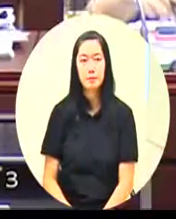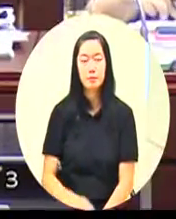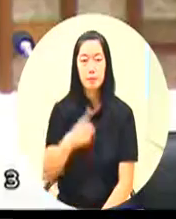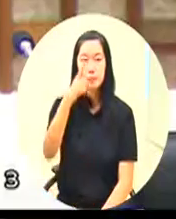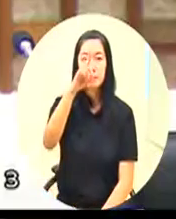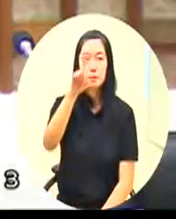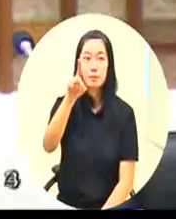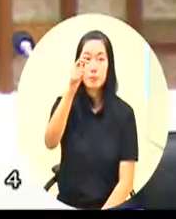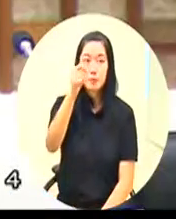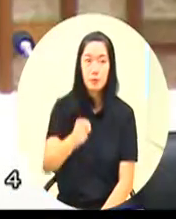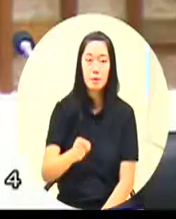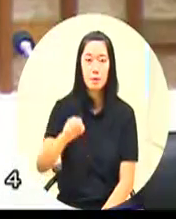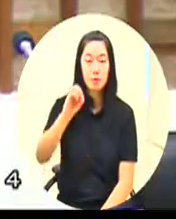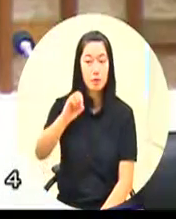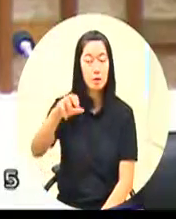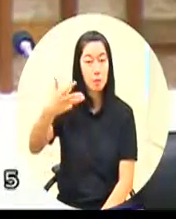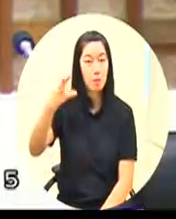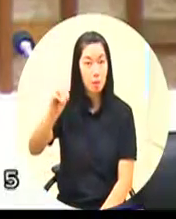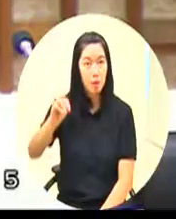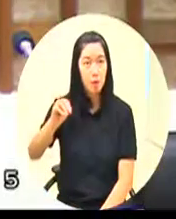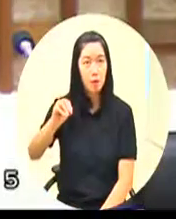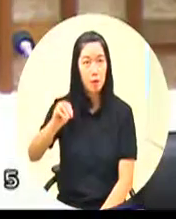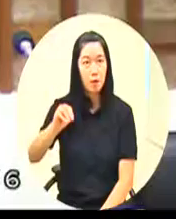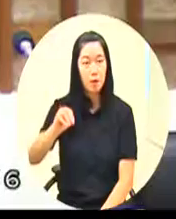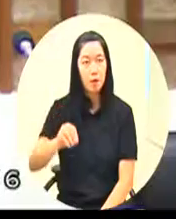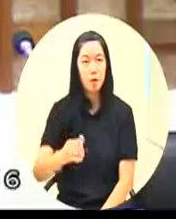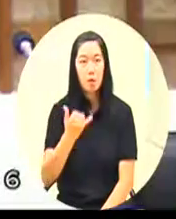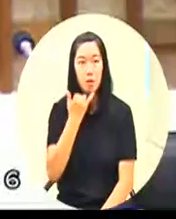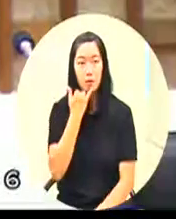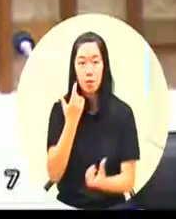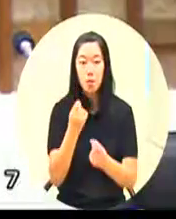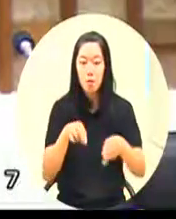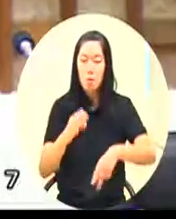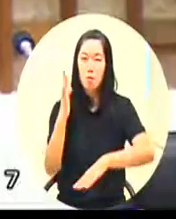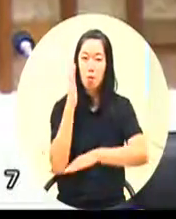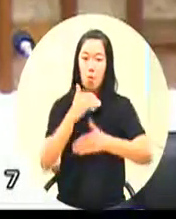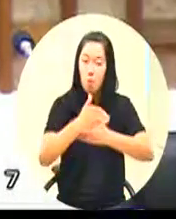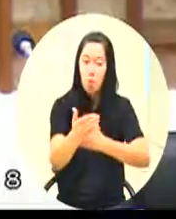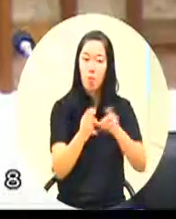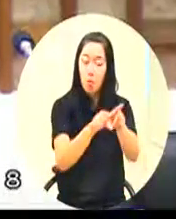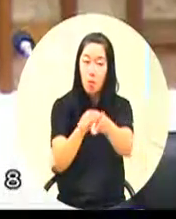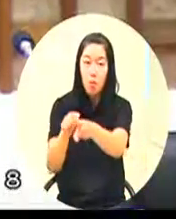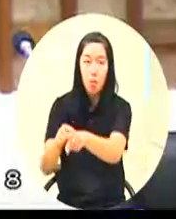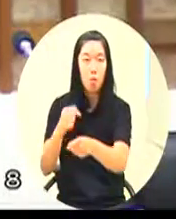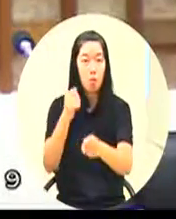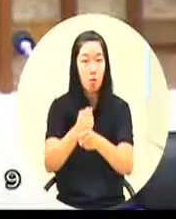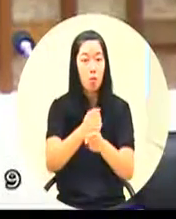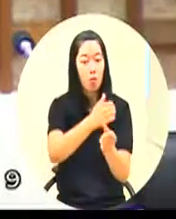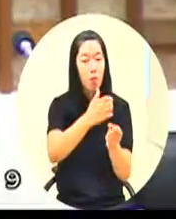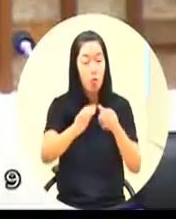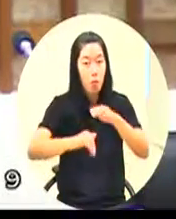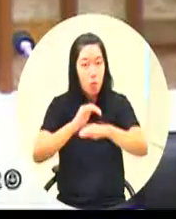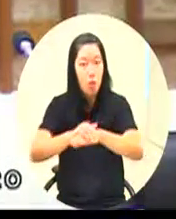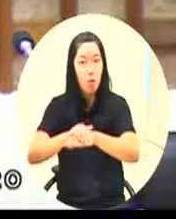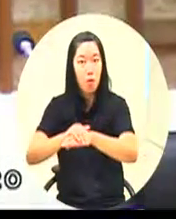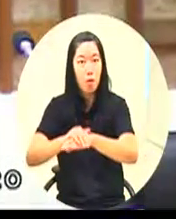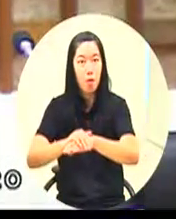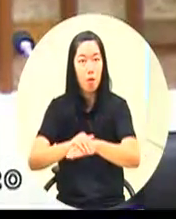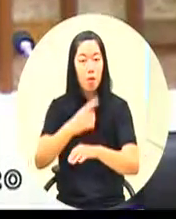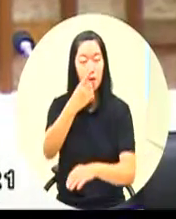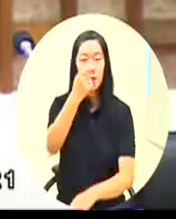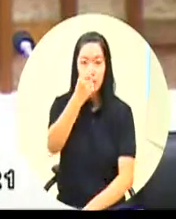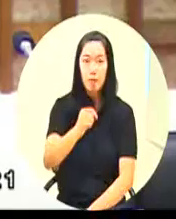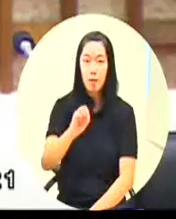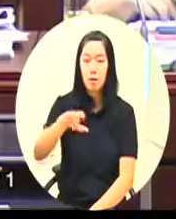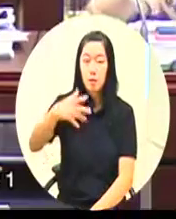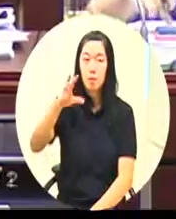1.08亿已经是到位了嘛？ 那个 他就必须按照他的行政程序哦，陆陆续续去完成嘛。 1.08亿基本是已